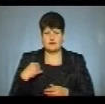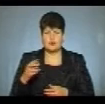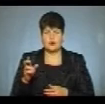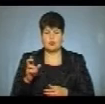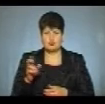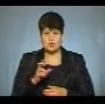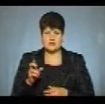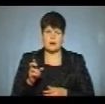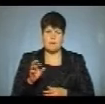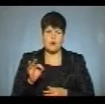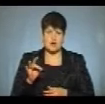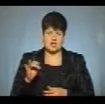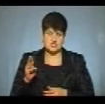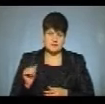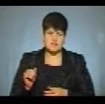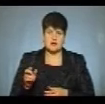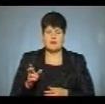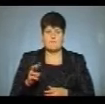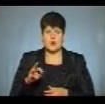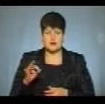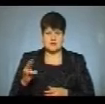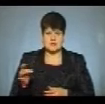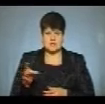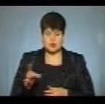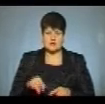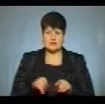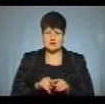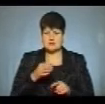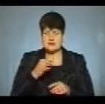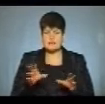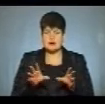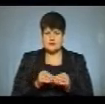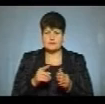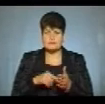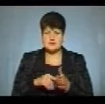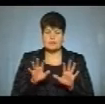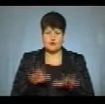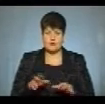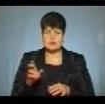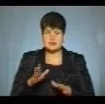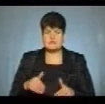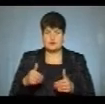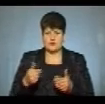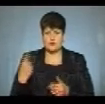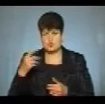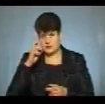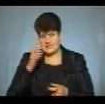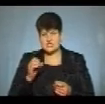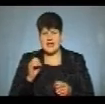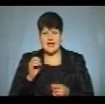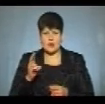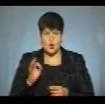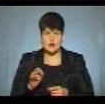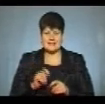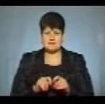Монастириський райони. Селищний голова Курян Володимир Вишнівецький розповів, що він разом з міським головою Бережан звернулися до обласної держекоінспекції.